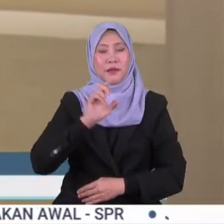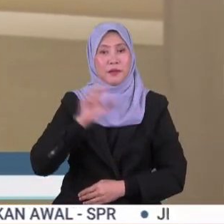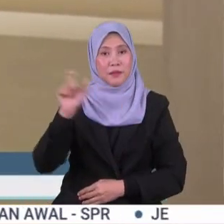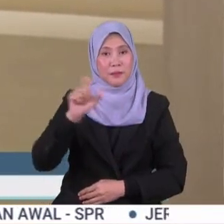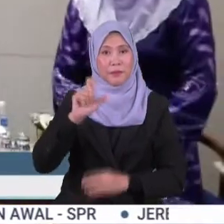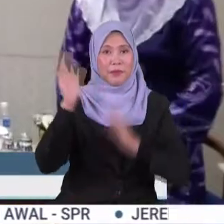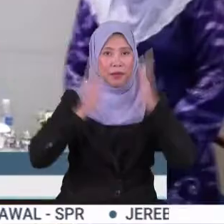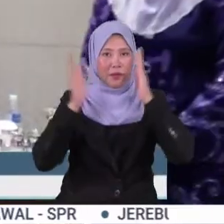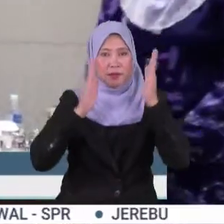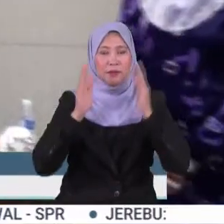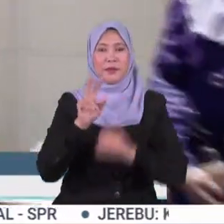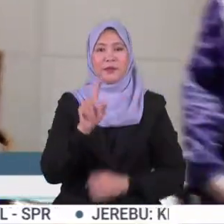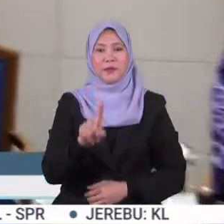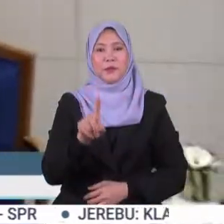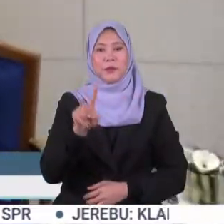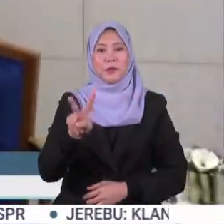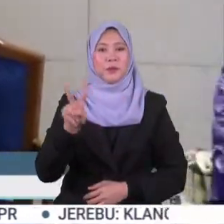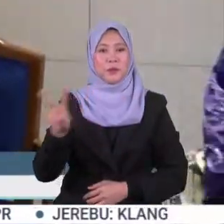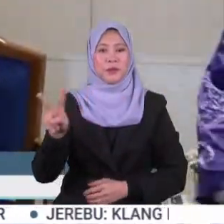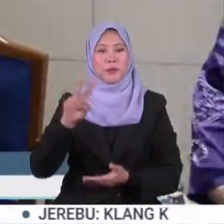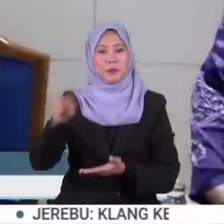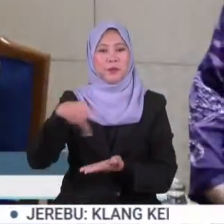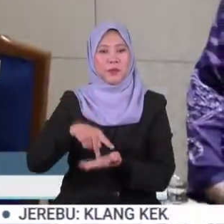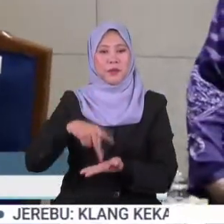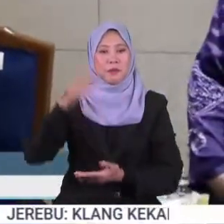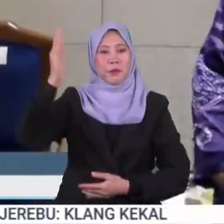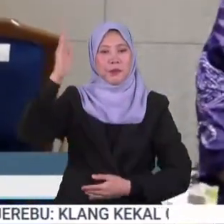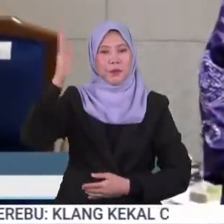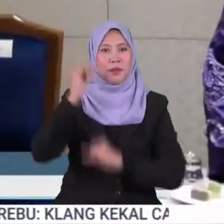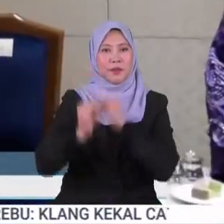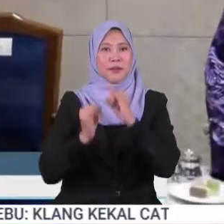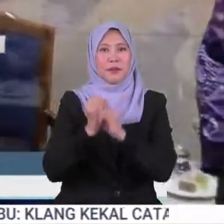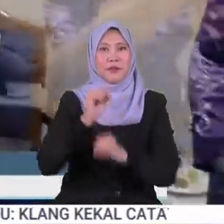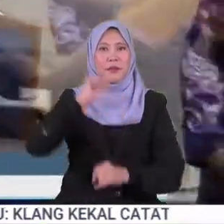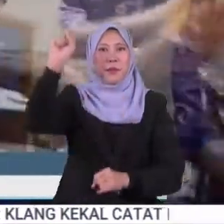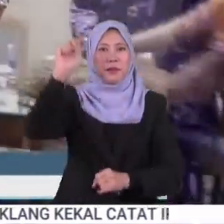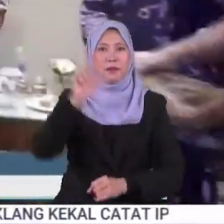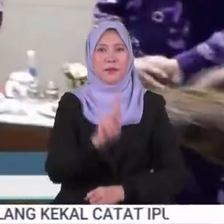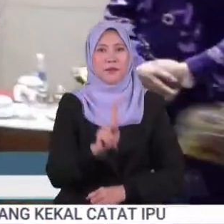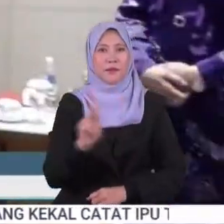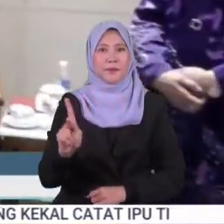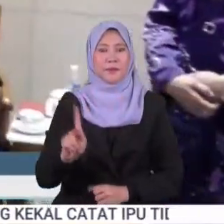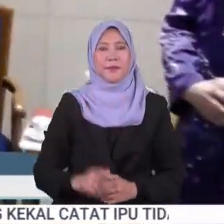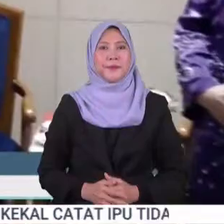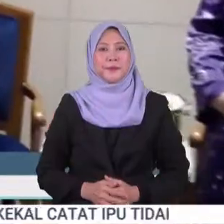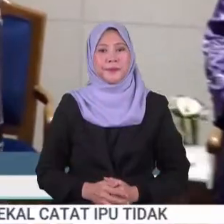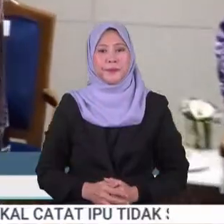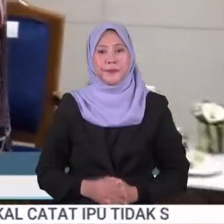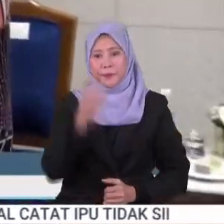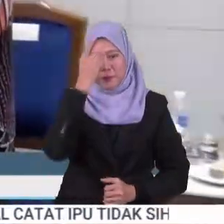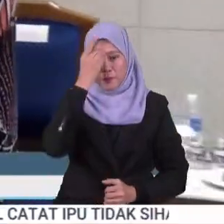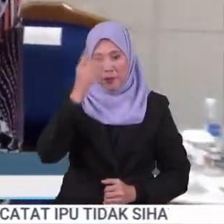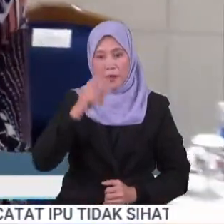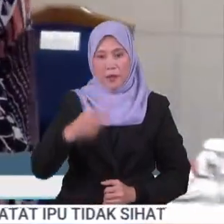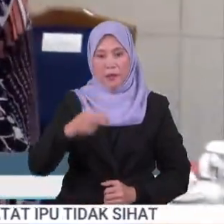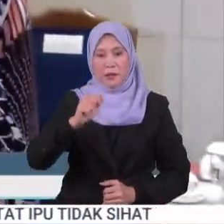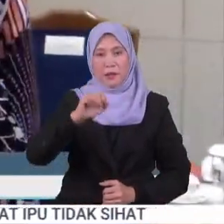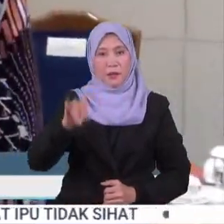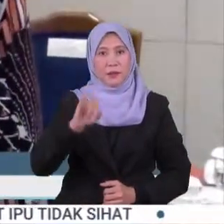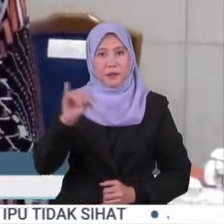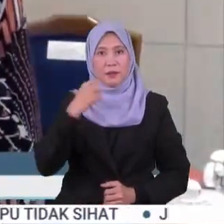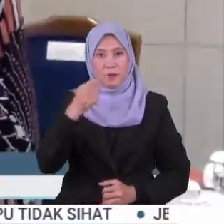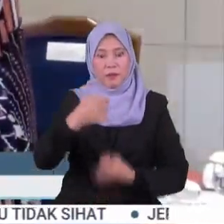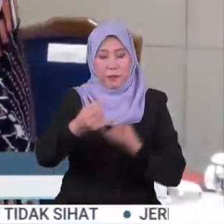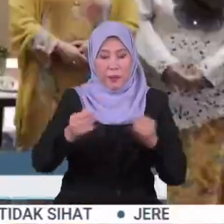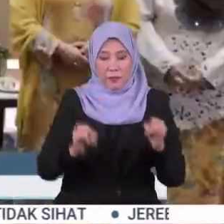Malaysia ke-122 di Pusat Konvensyen Antarabangsa Sabah, Kota Kinabalu. Dato' Haji Hajiji berkata jabatan